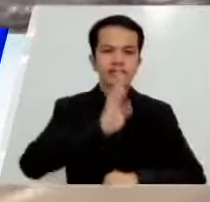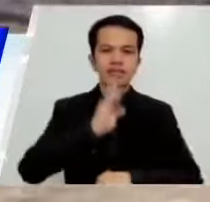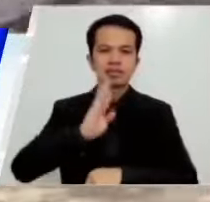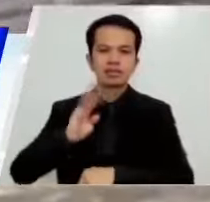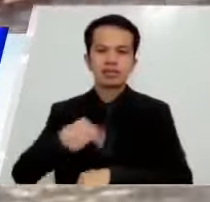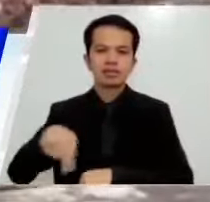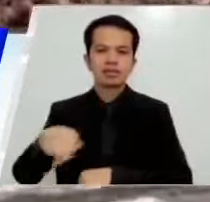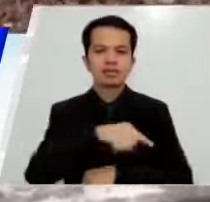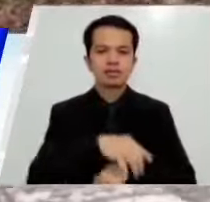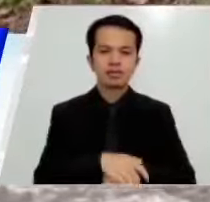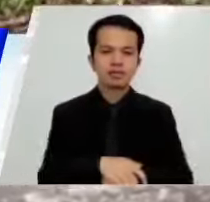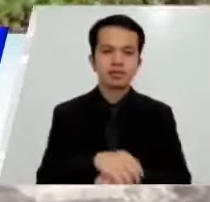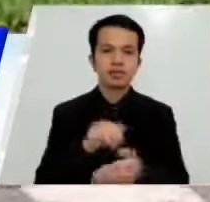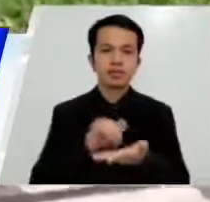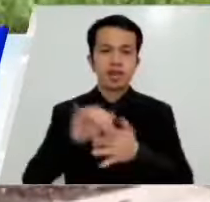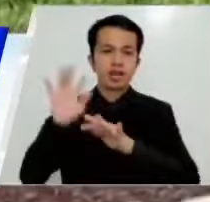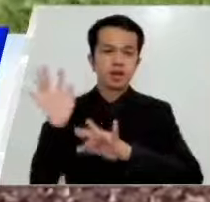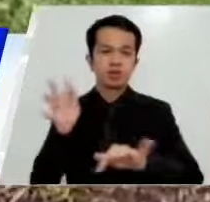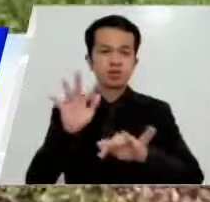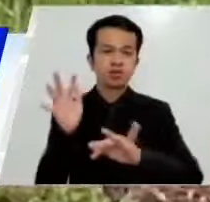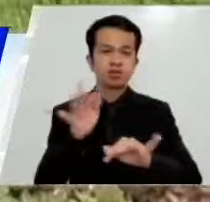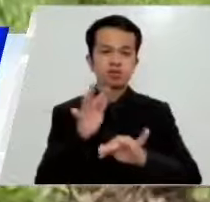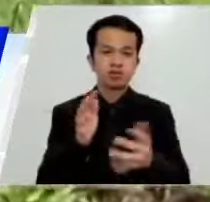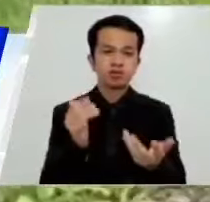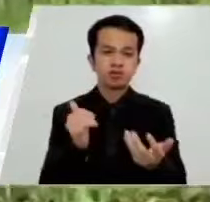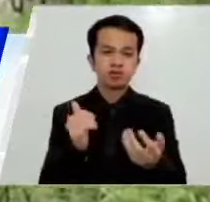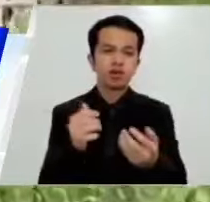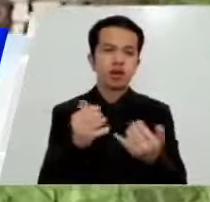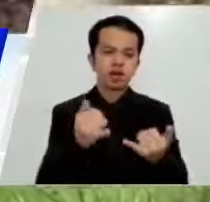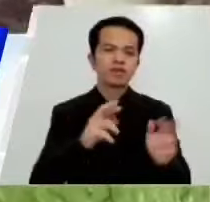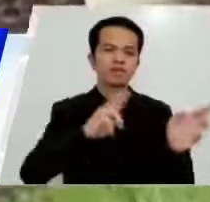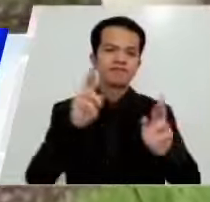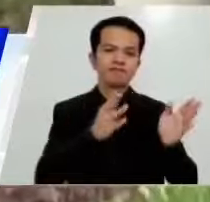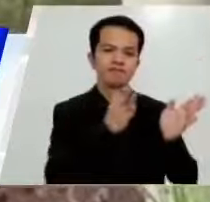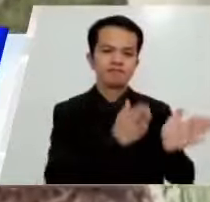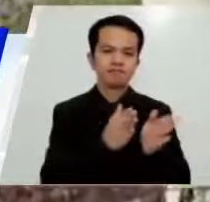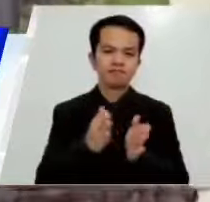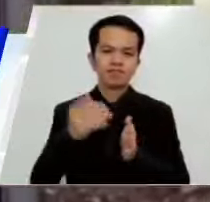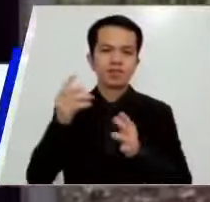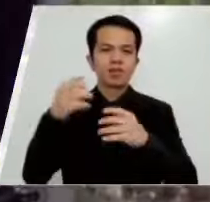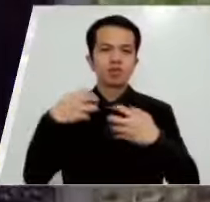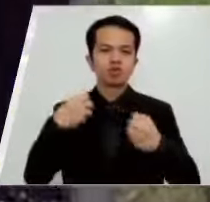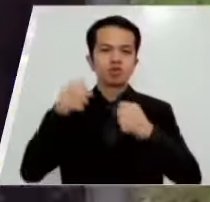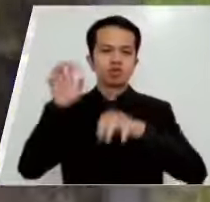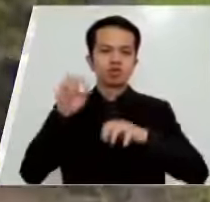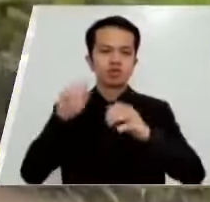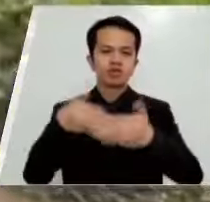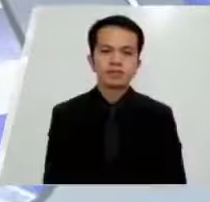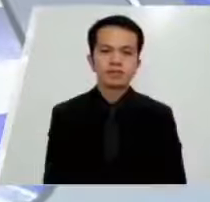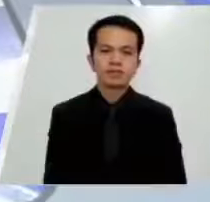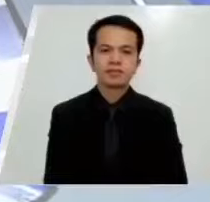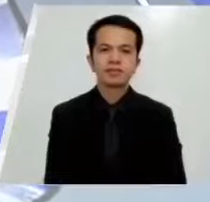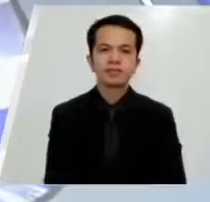storm. Maghahanda ulit ang mga residente at motoridad sa malalakas na pag-ulan sa mga darating na araw.